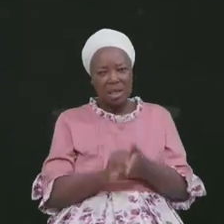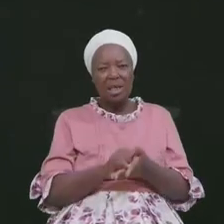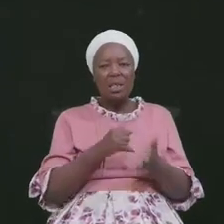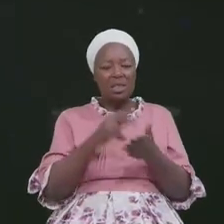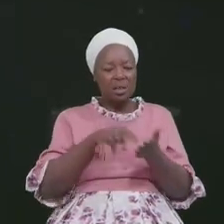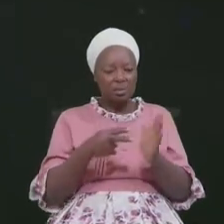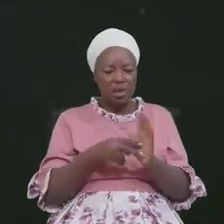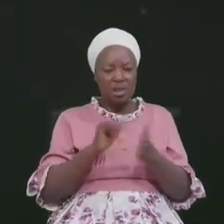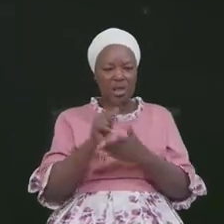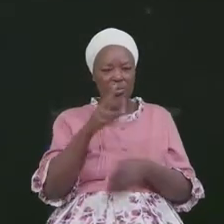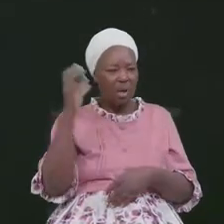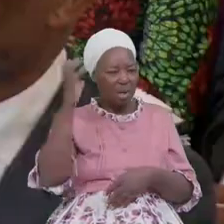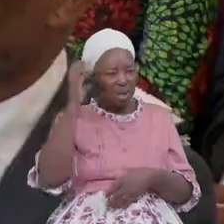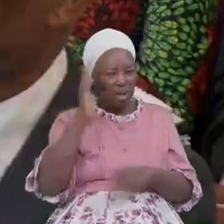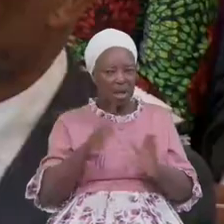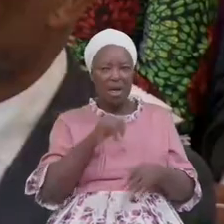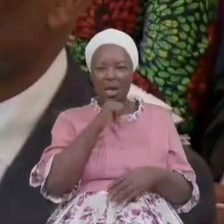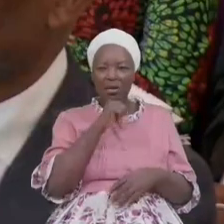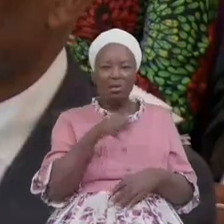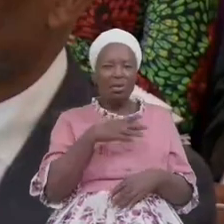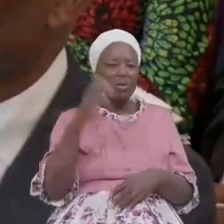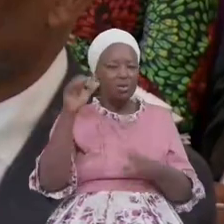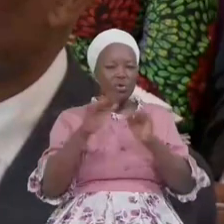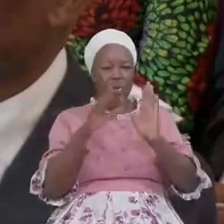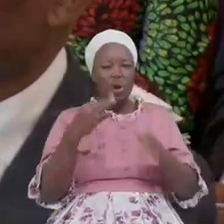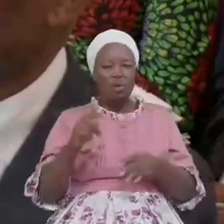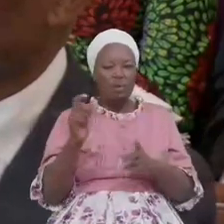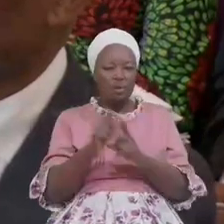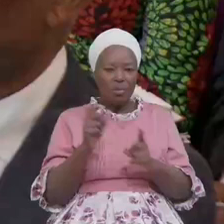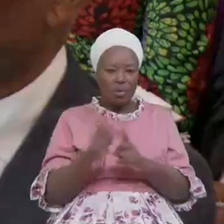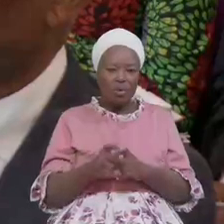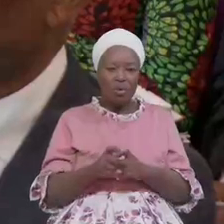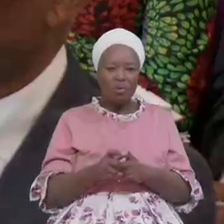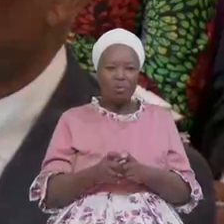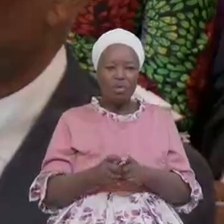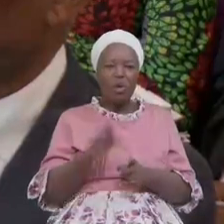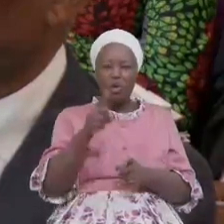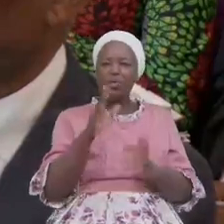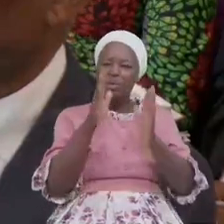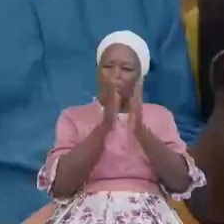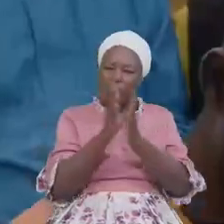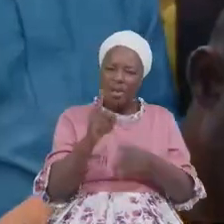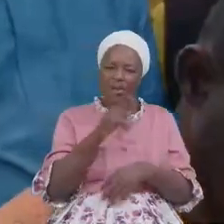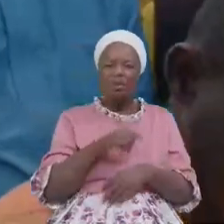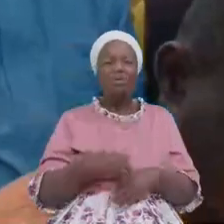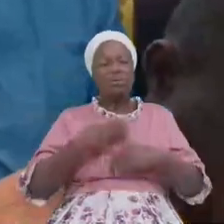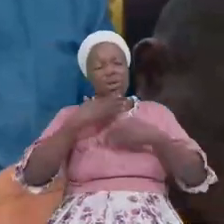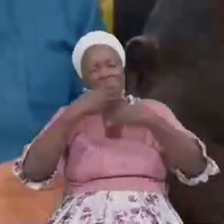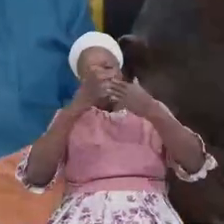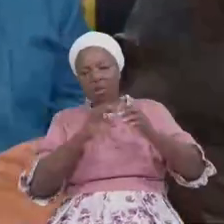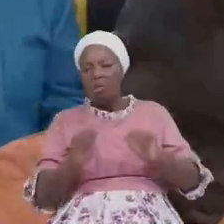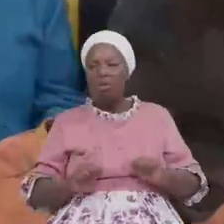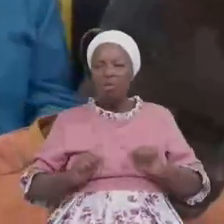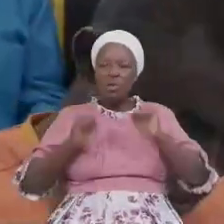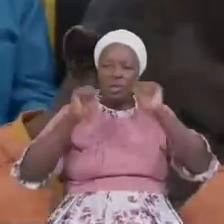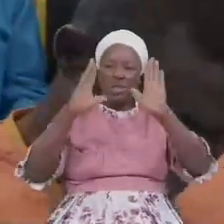seulement et tu n'es pas pratiquant de la parole. Tu dois prier, tu as pleuré, tu t'es consacré, tu as